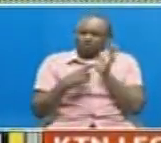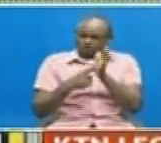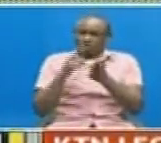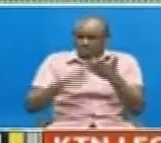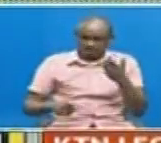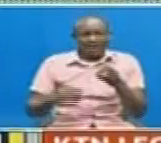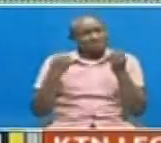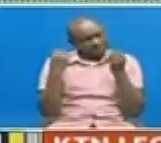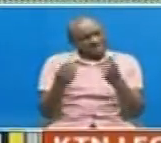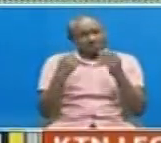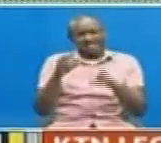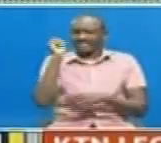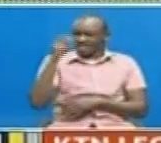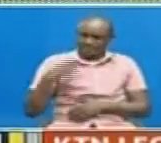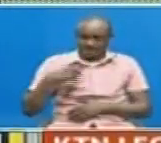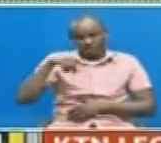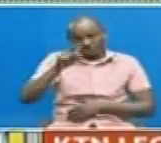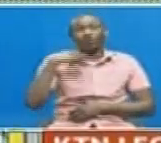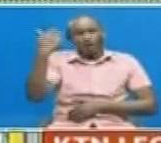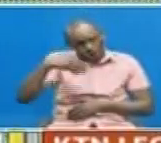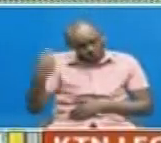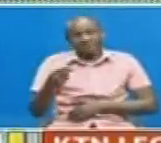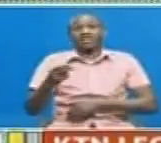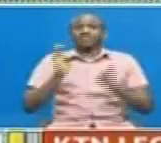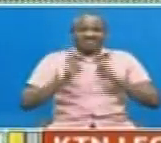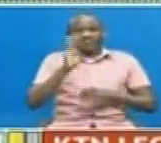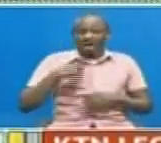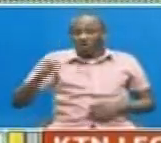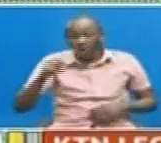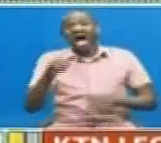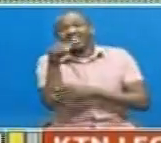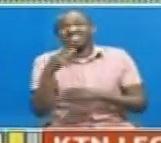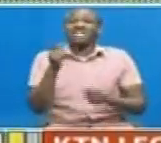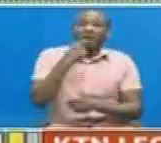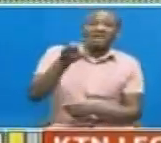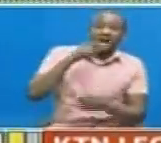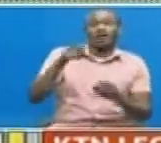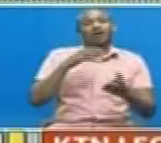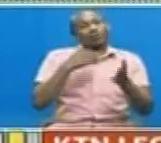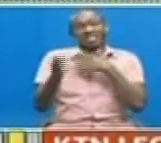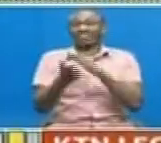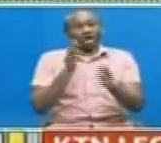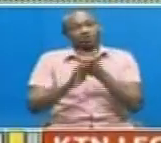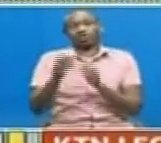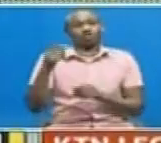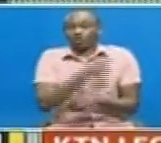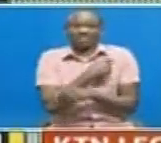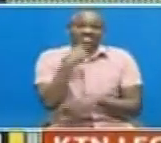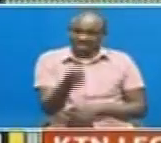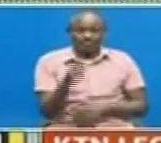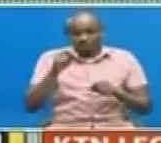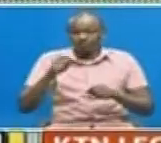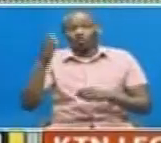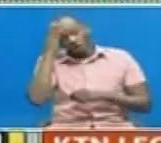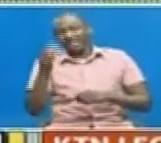inavyojiri, wengi wa Wakenya wana mtindo wa kwenda katika maduka ya dawa na kuchukua dawa ambazo hudhania kwamba zinaenda zikatibu ugonjwa